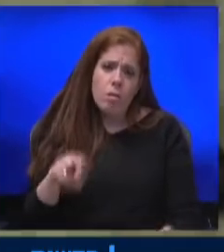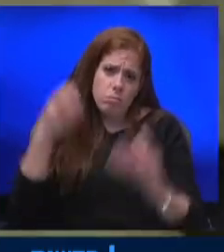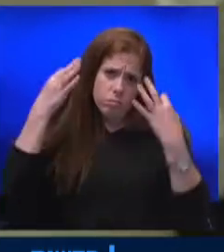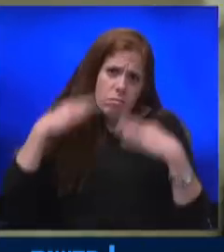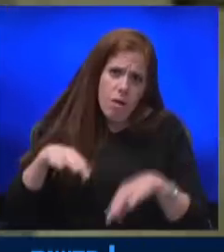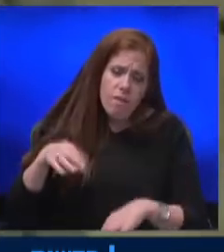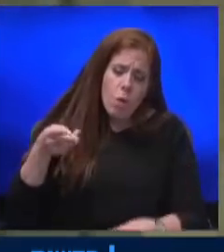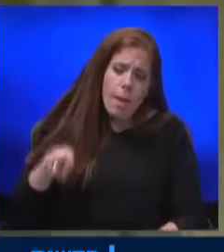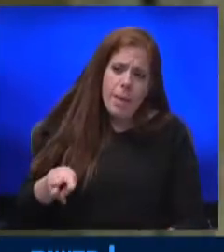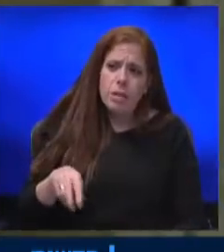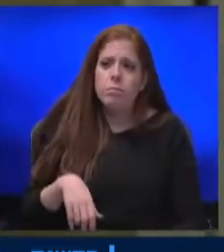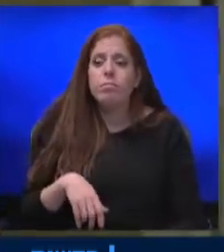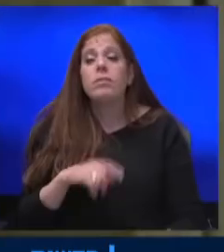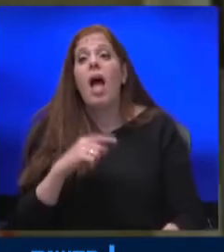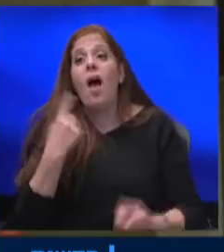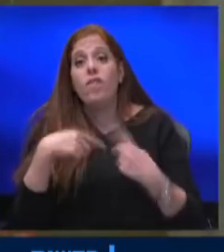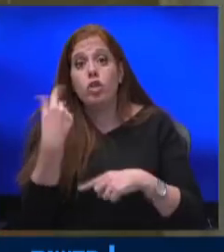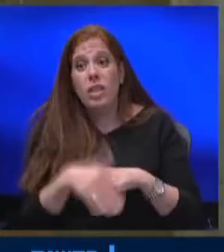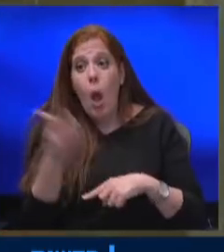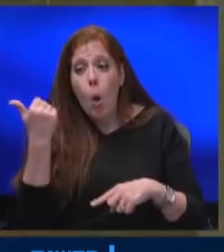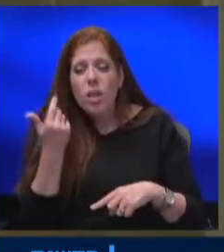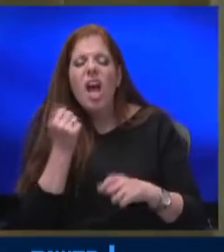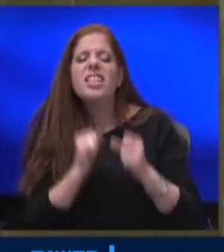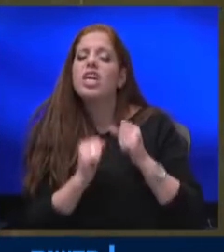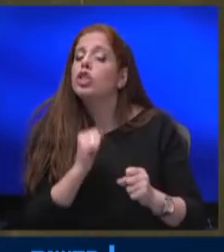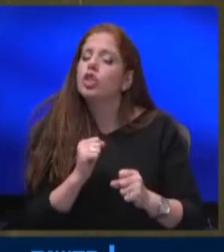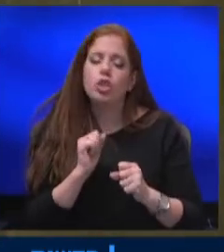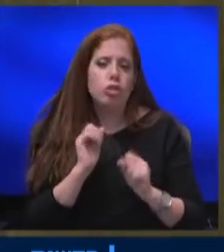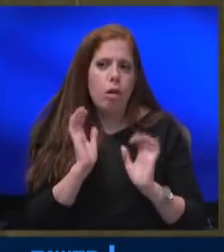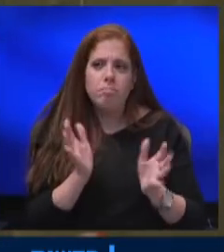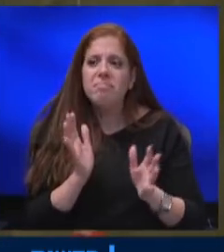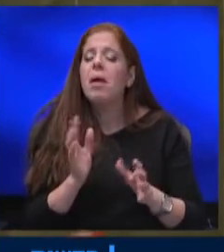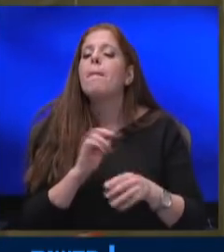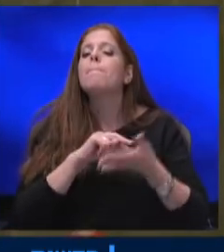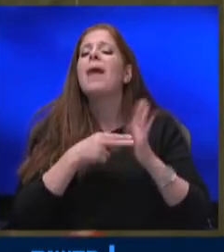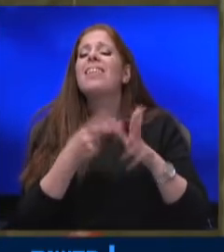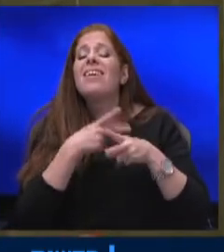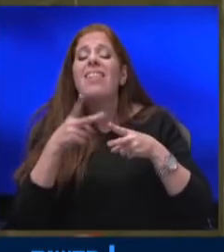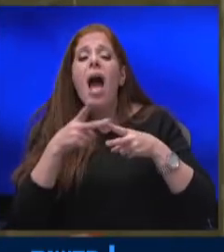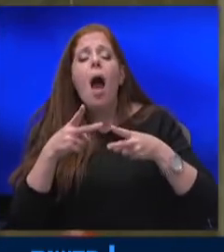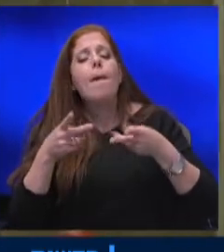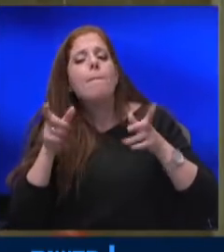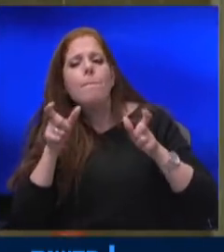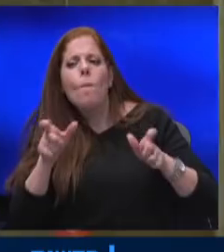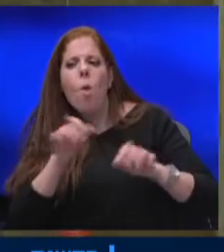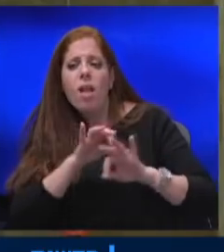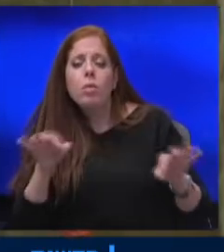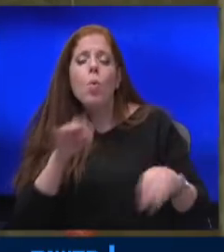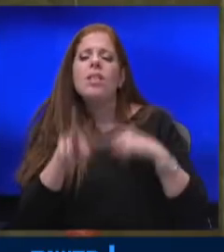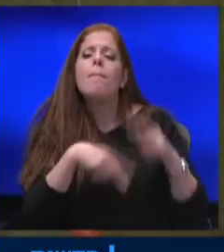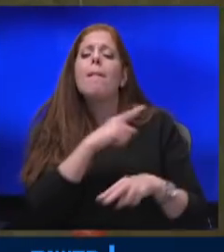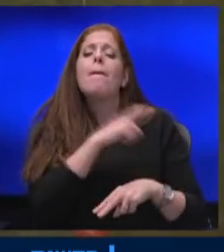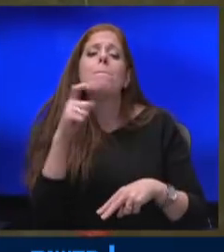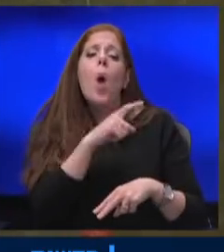המת. אבל השנה האחרונה הייתה קשה מכולן. בחדר תארה יהודי וממוגן היטב, הוא טיפל